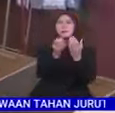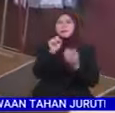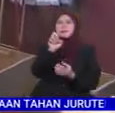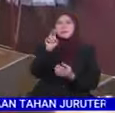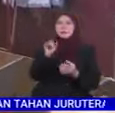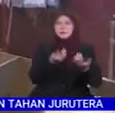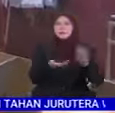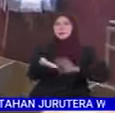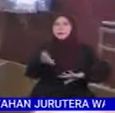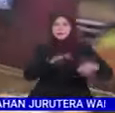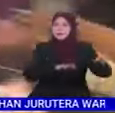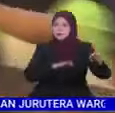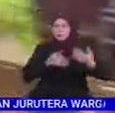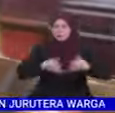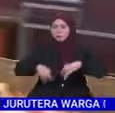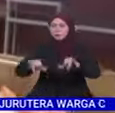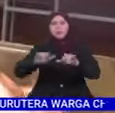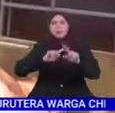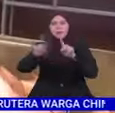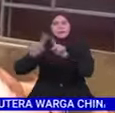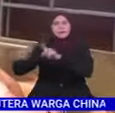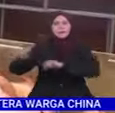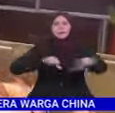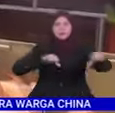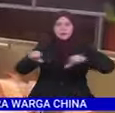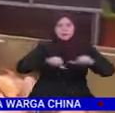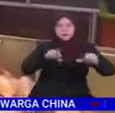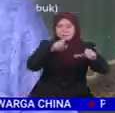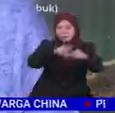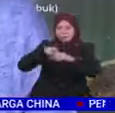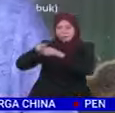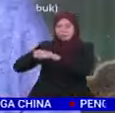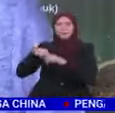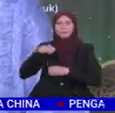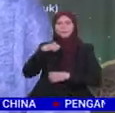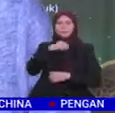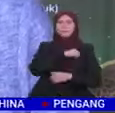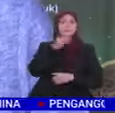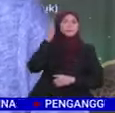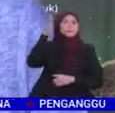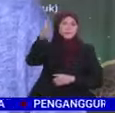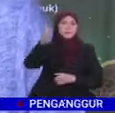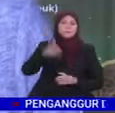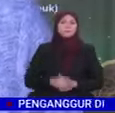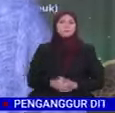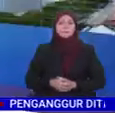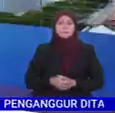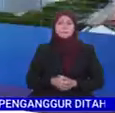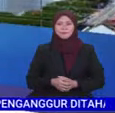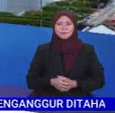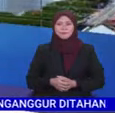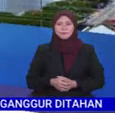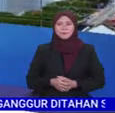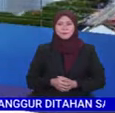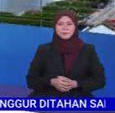silat itu bagi meneruskan pembagaian activity untuk menarik Lebih ramai keahlian pada masa akan datang